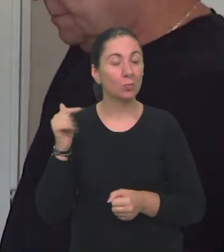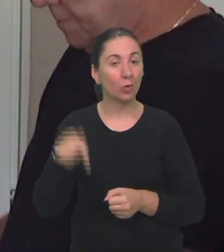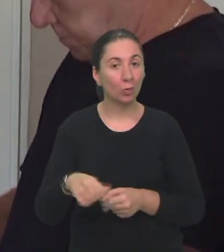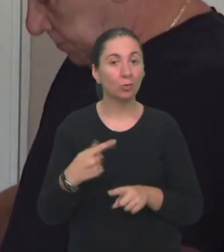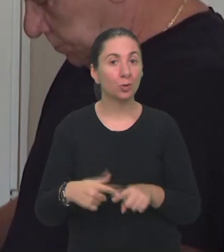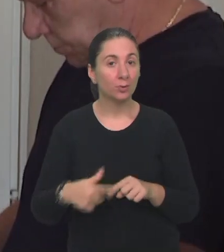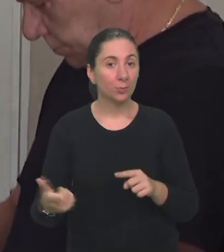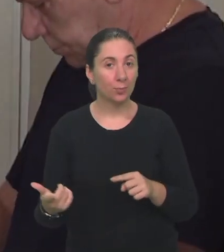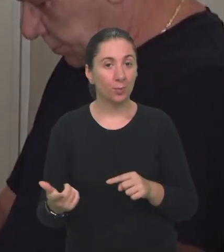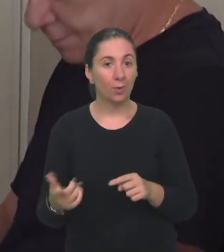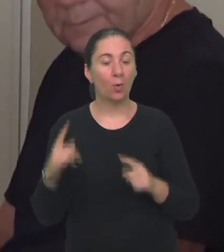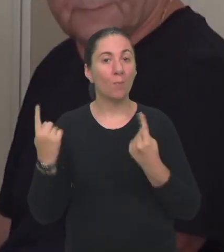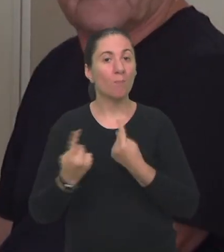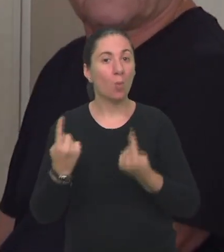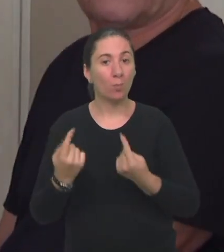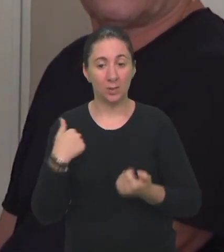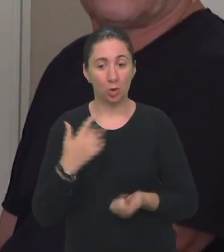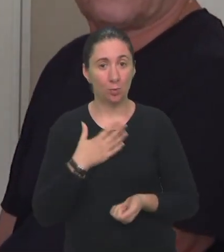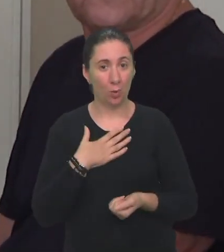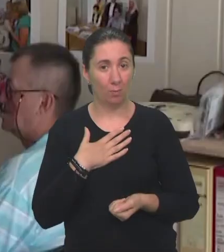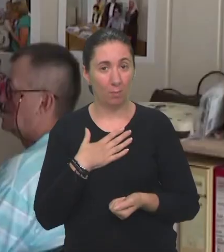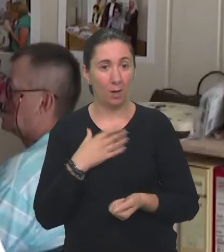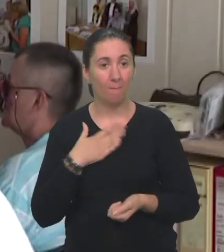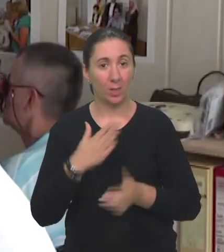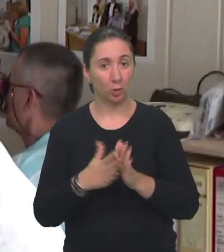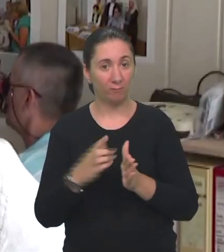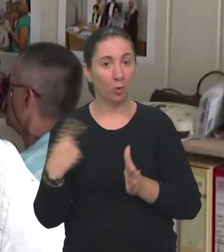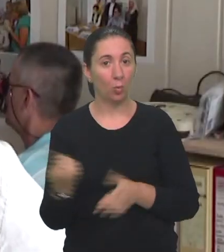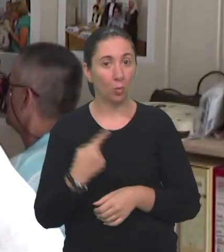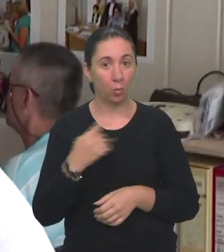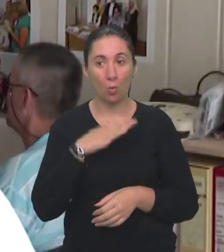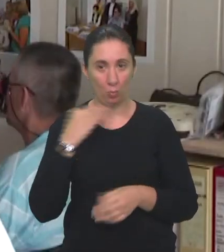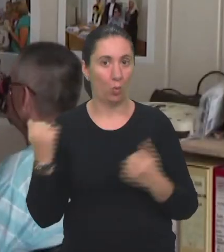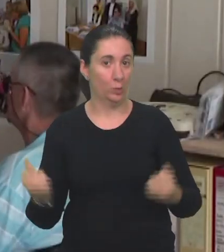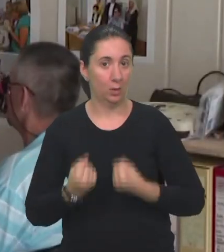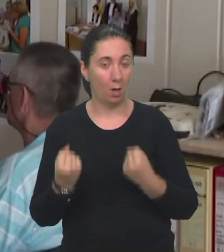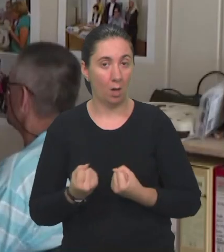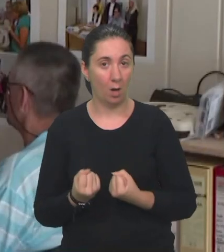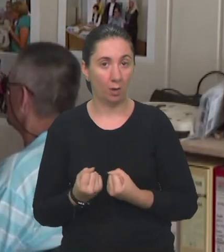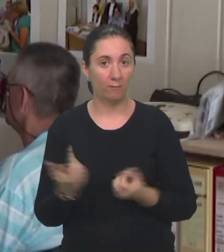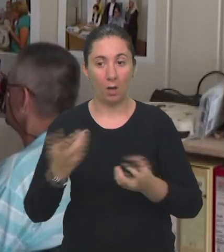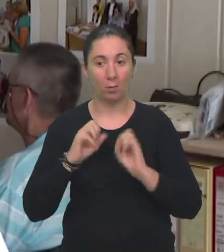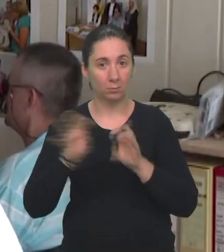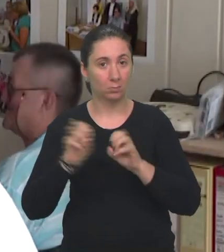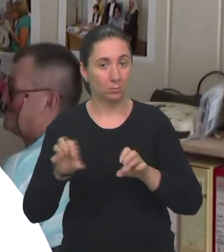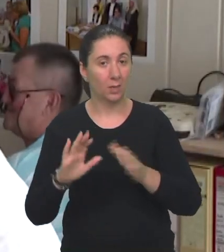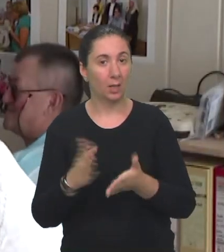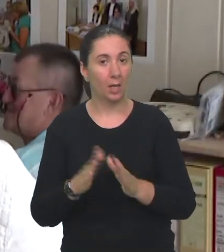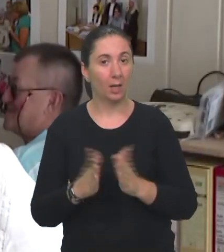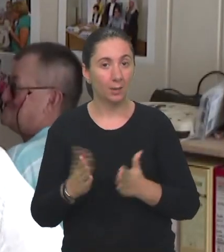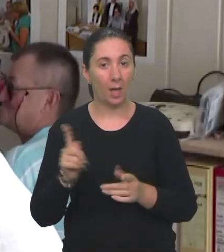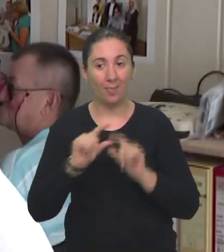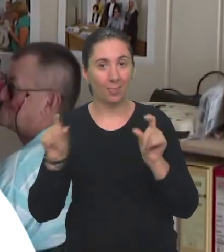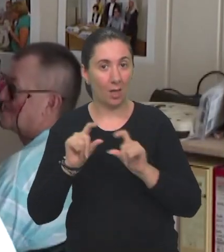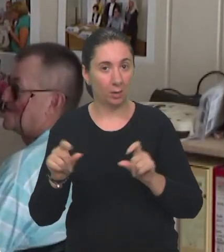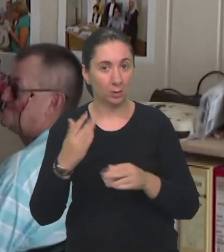toga što je na promocije koje smo imali, a naš književni krug je dosta aktivan što se tiče izdavanja knjiga i naslova.